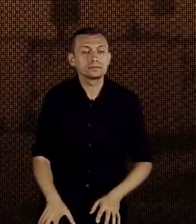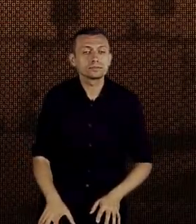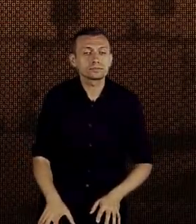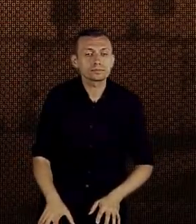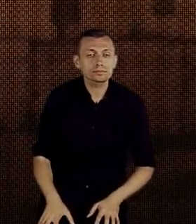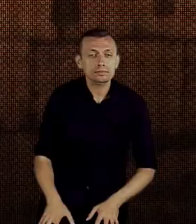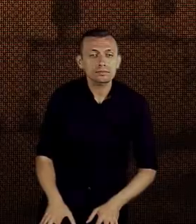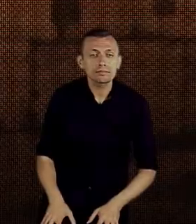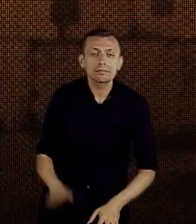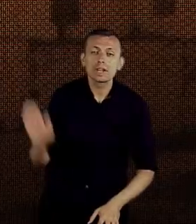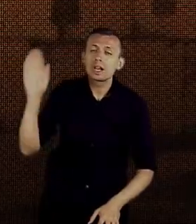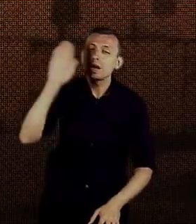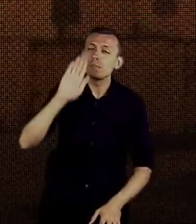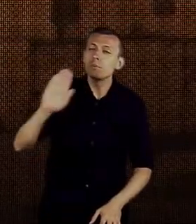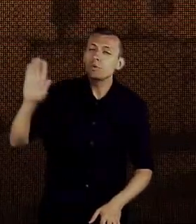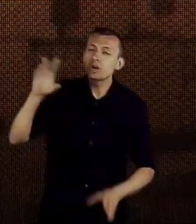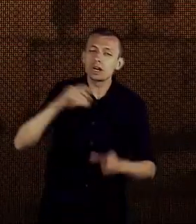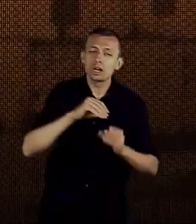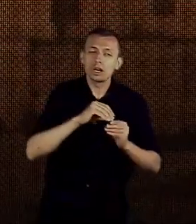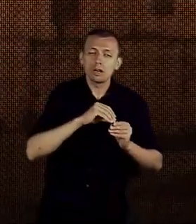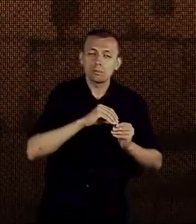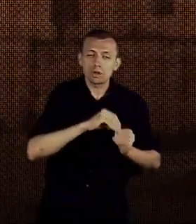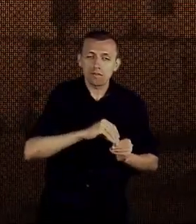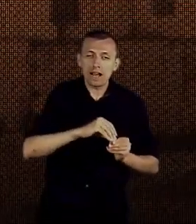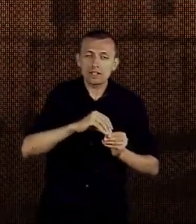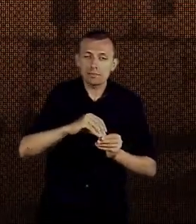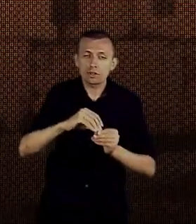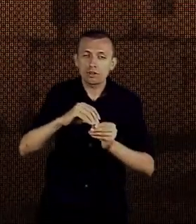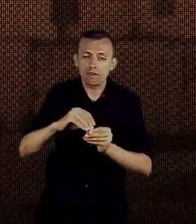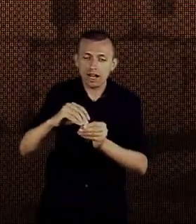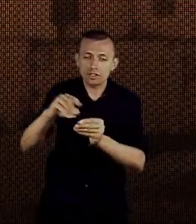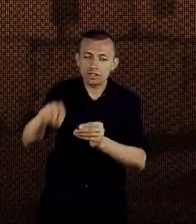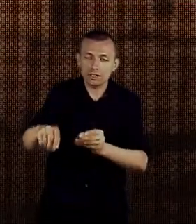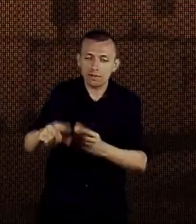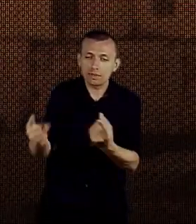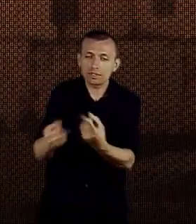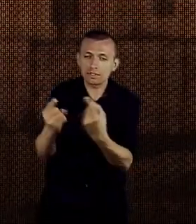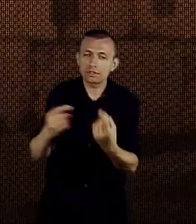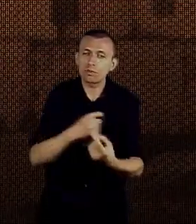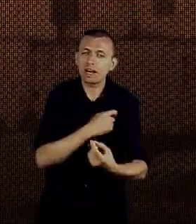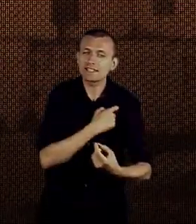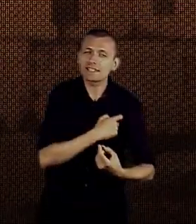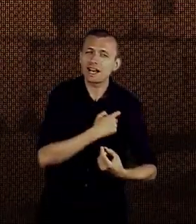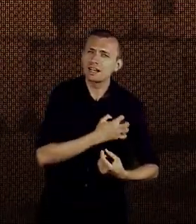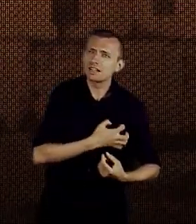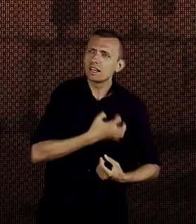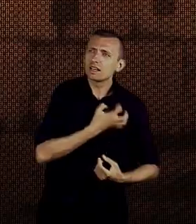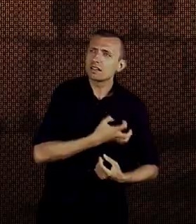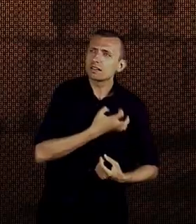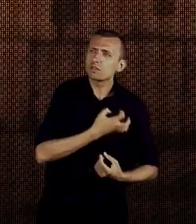pytanie, Boże pytanie, czy oddasz mi wszystko to, co kochasz?